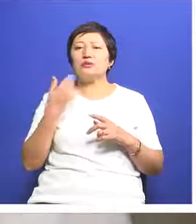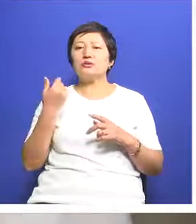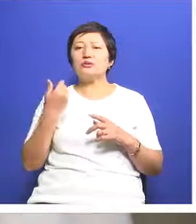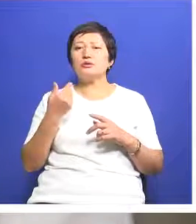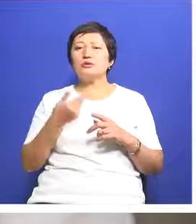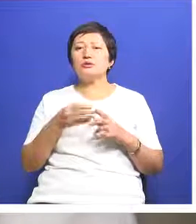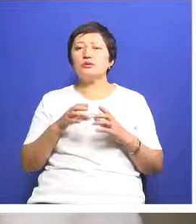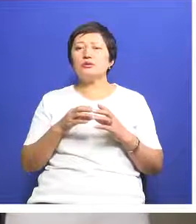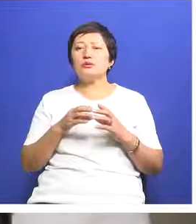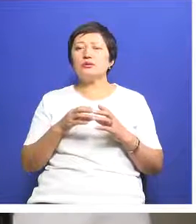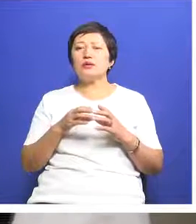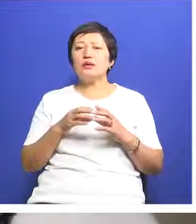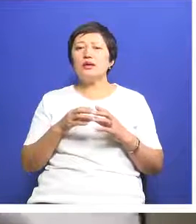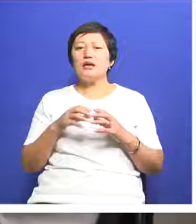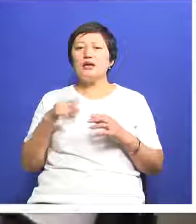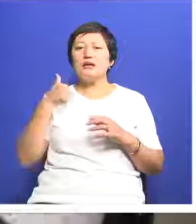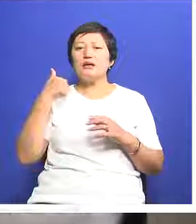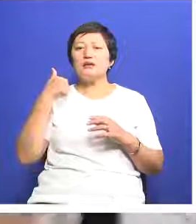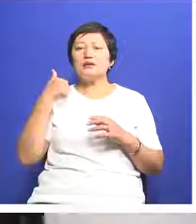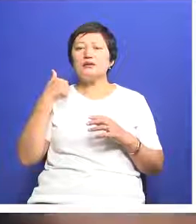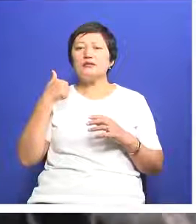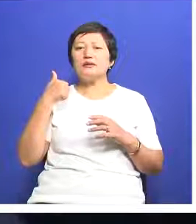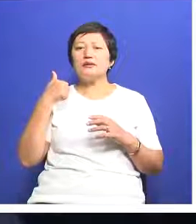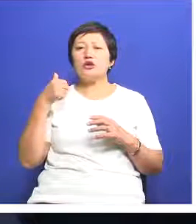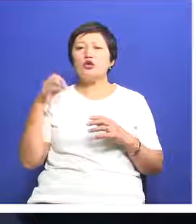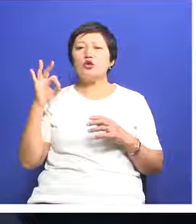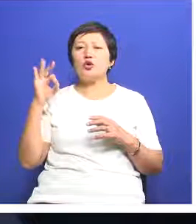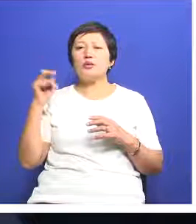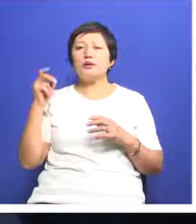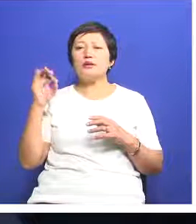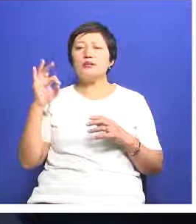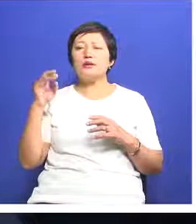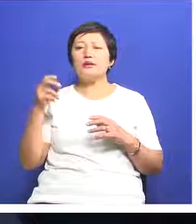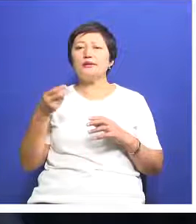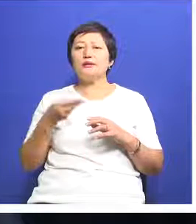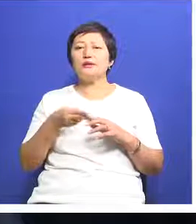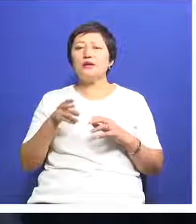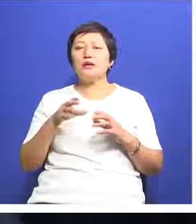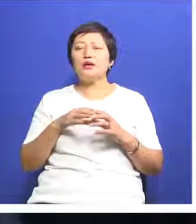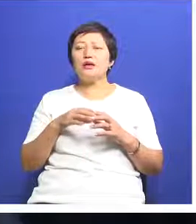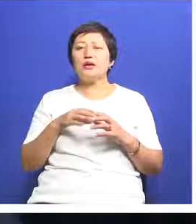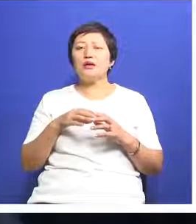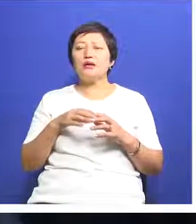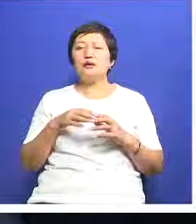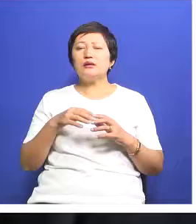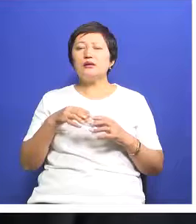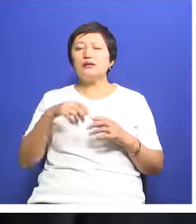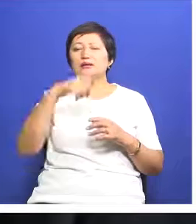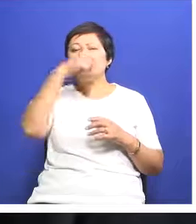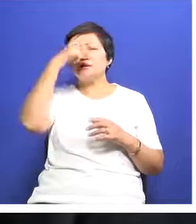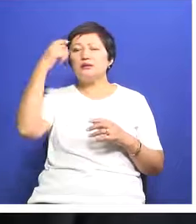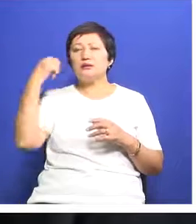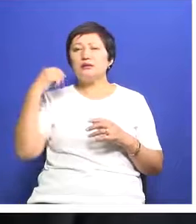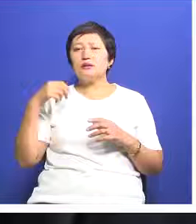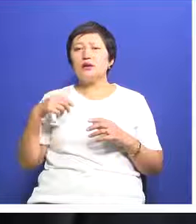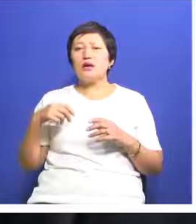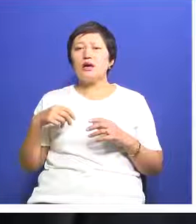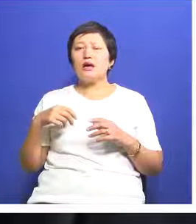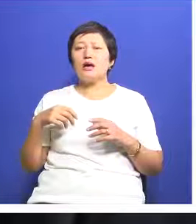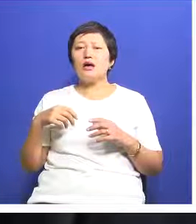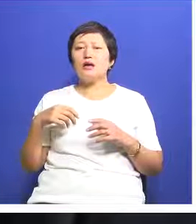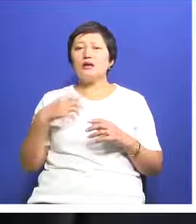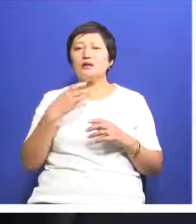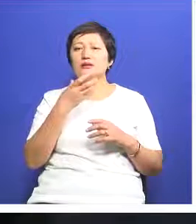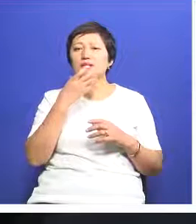таппай қаласың оны. Звандасаң біз Тоқболатқа кетіп қалдық, біз бірлікке кетіп қалдық. Уже адамды шаршап бітірді бұлар. Ала жаздай